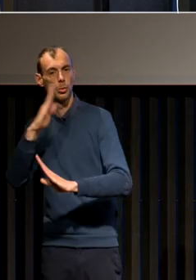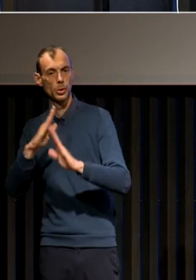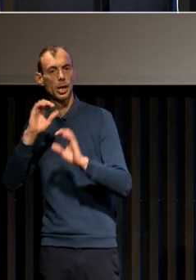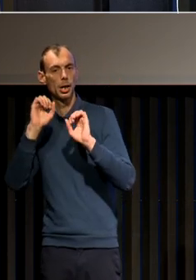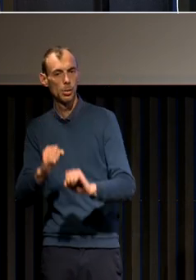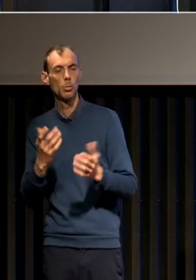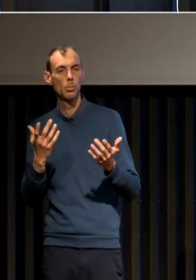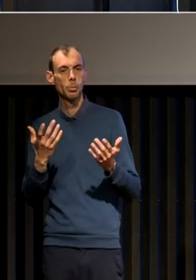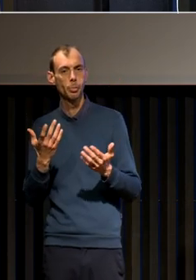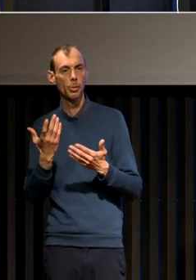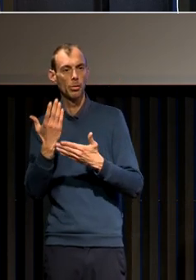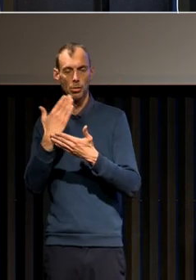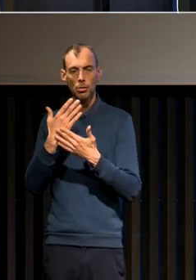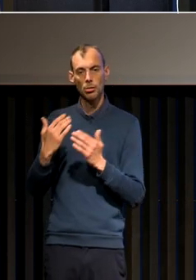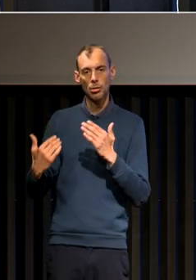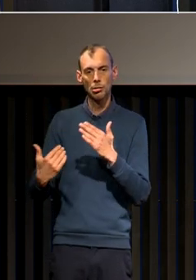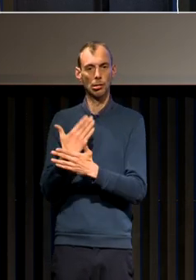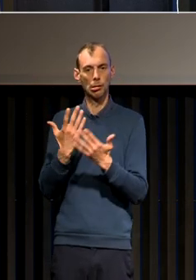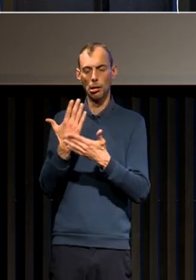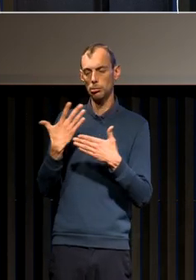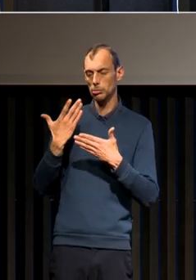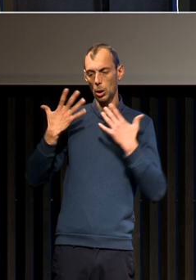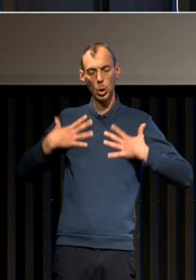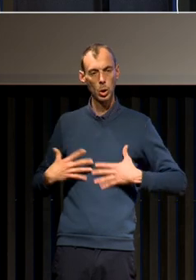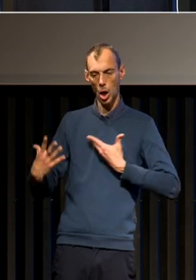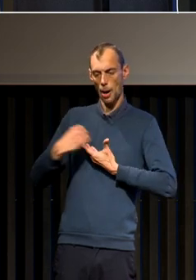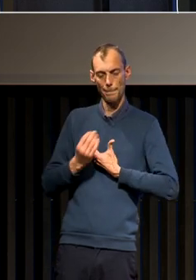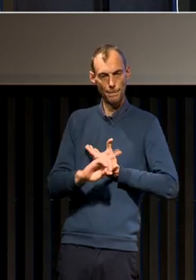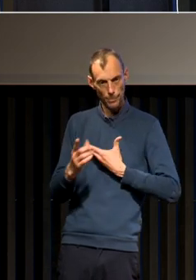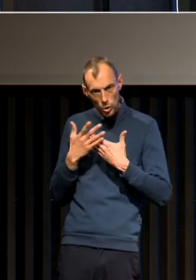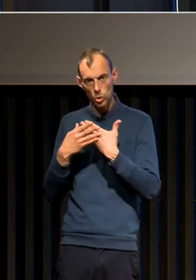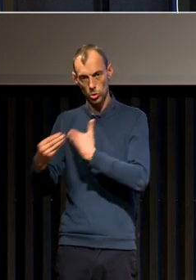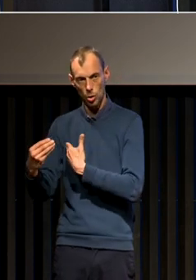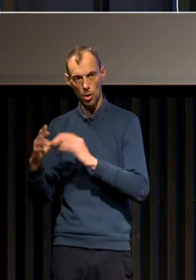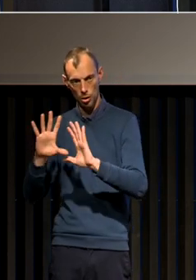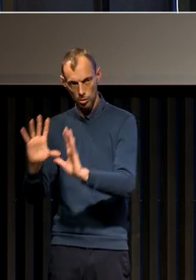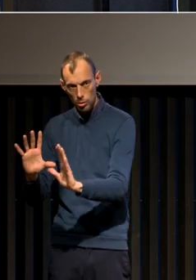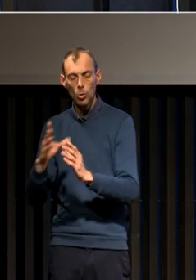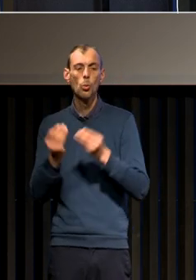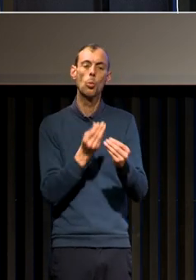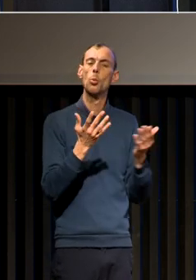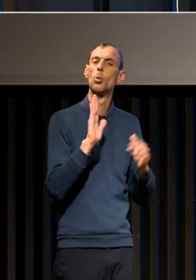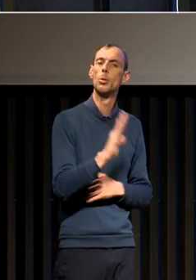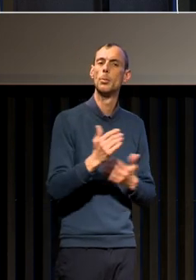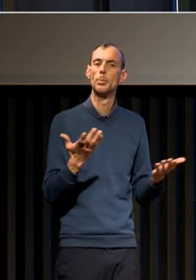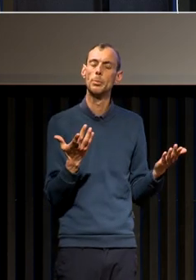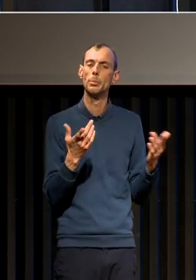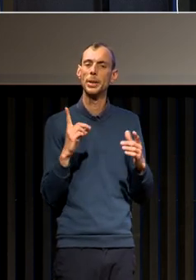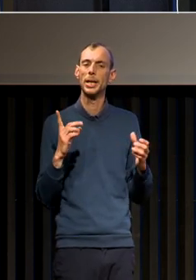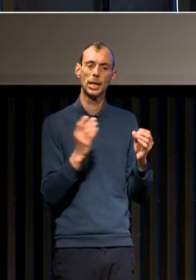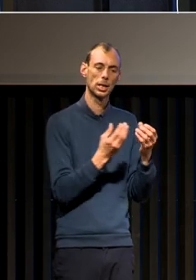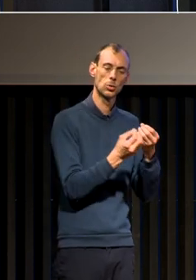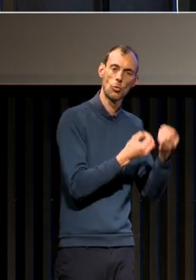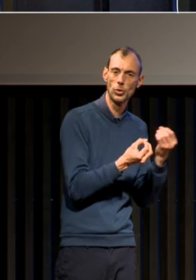vitro, c'est-à-dire en dehors du corps humain, la conservation des gamètes. Alors, gamètes, c'est